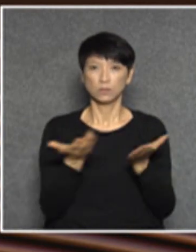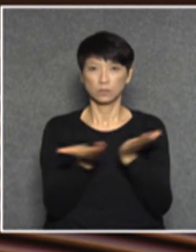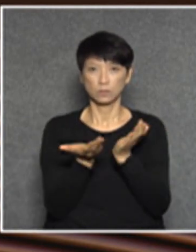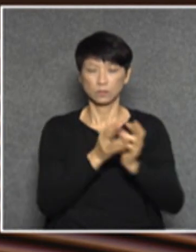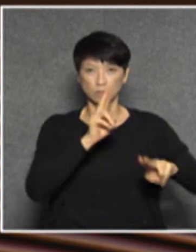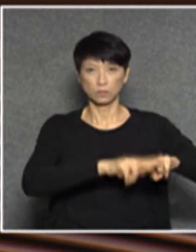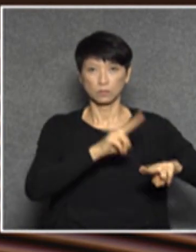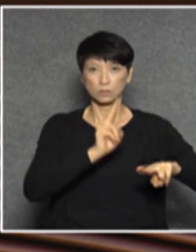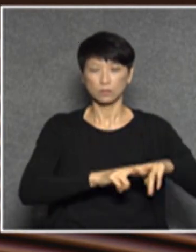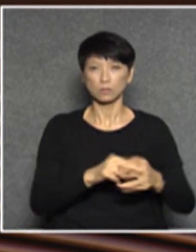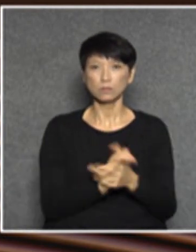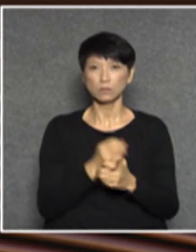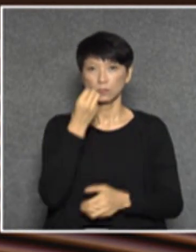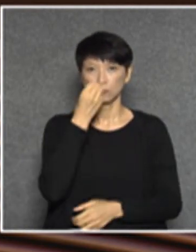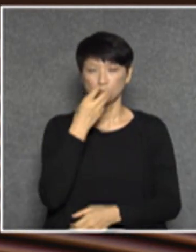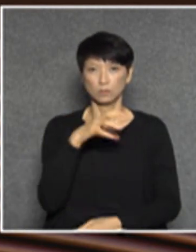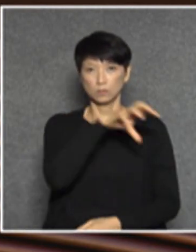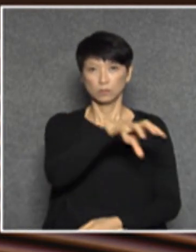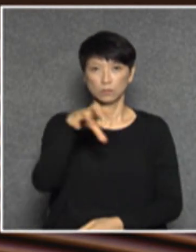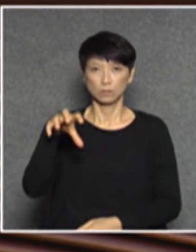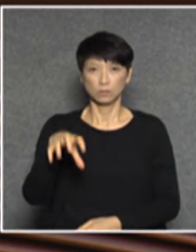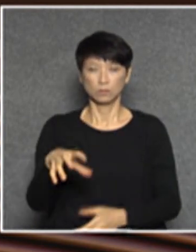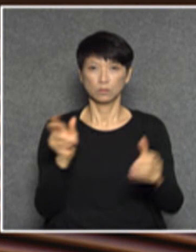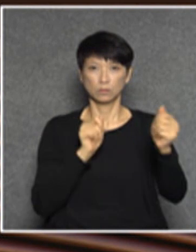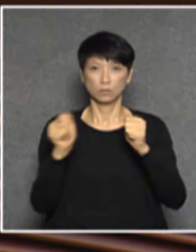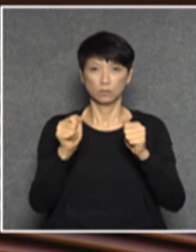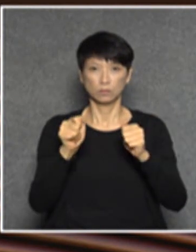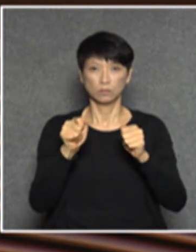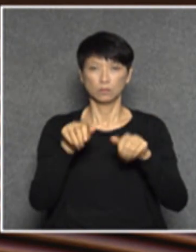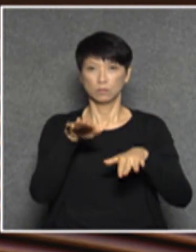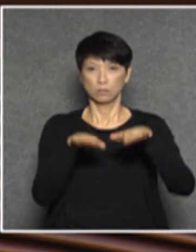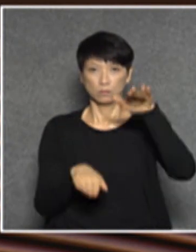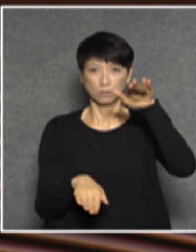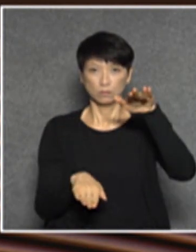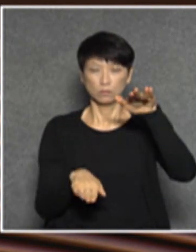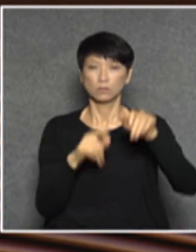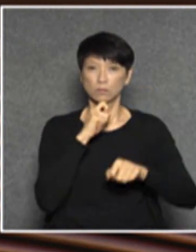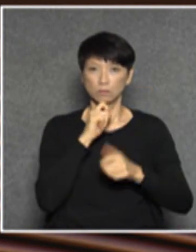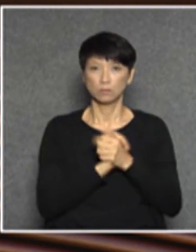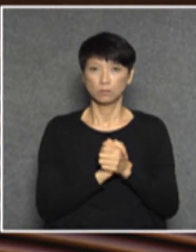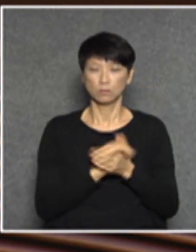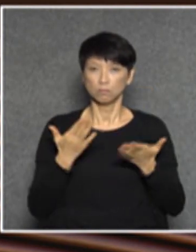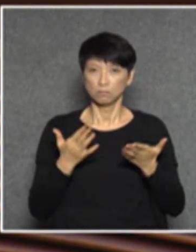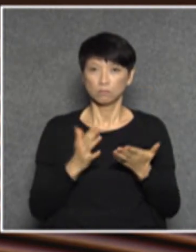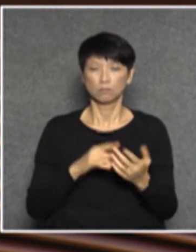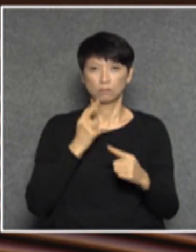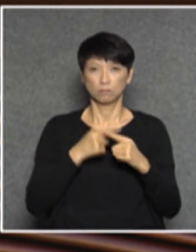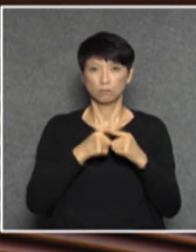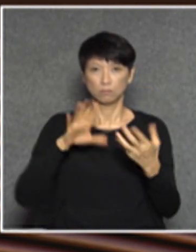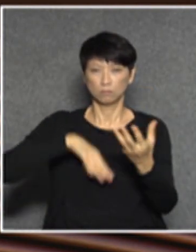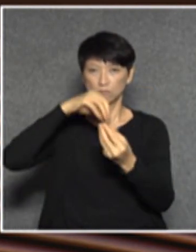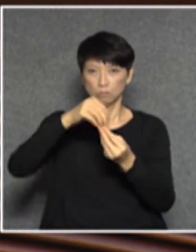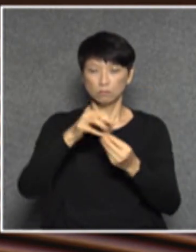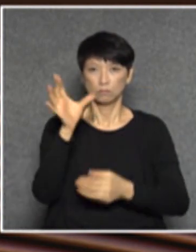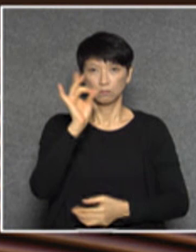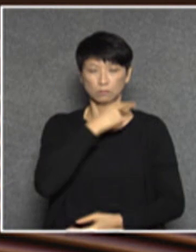和香港兩地的市場是存着差異的。那我們非常關注，張華峰議員都跟我